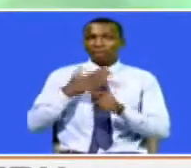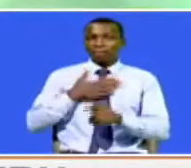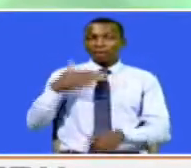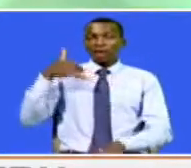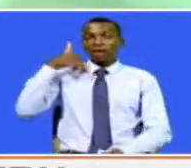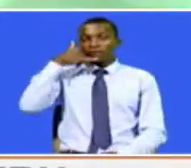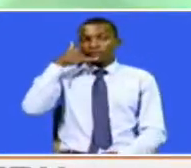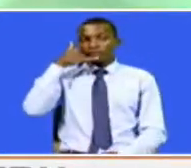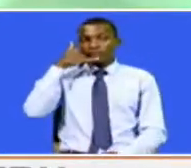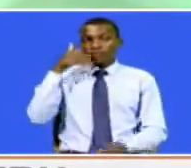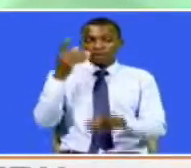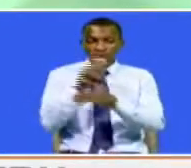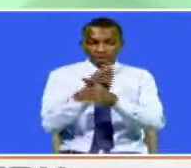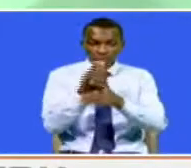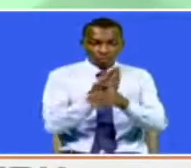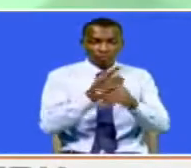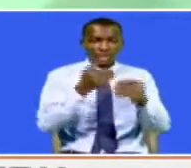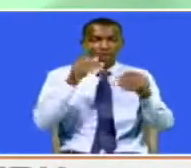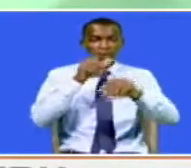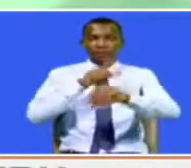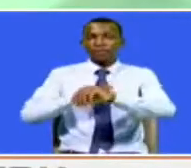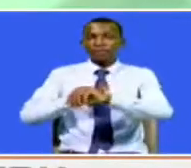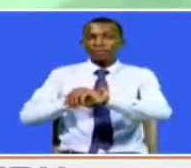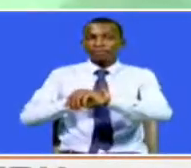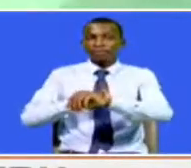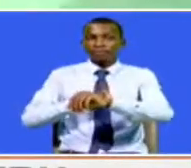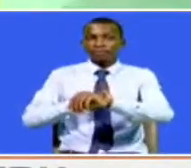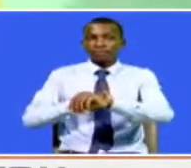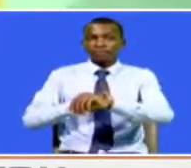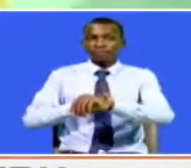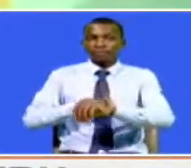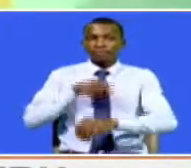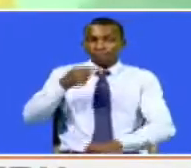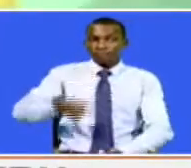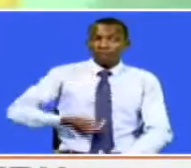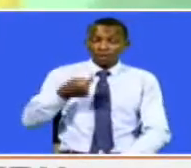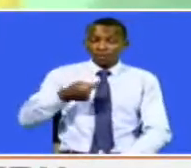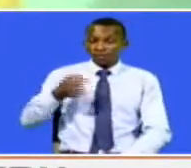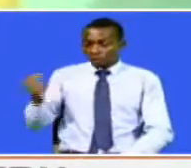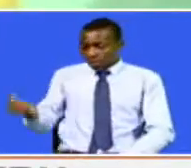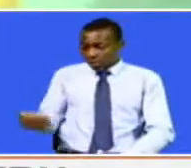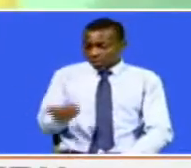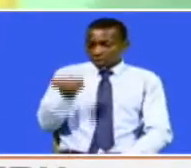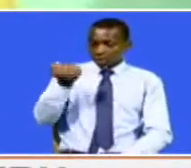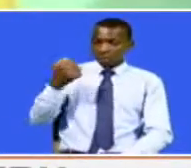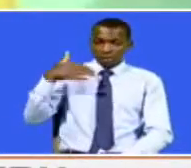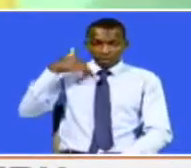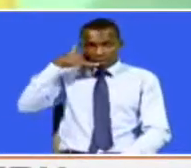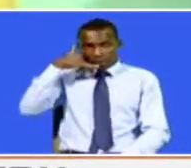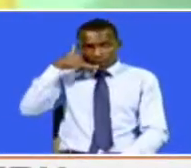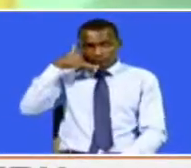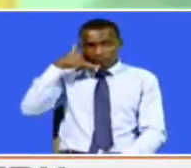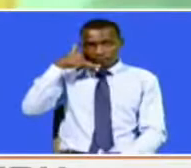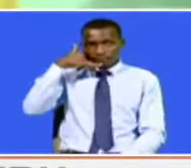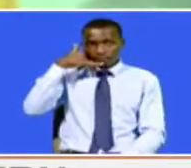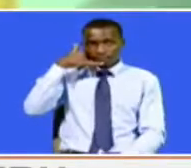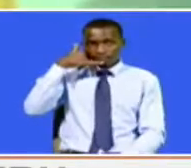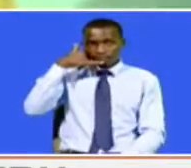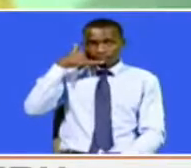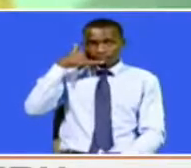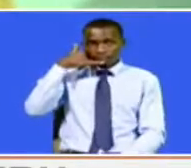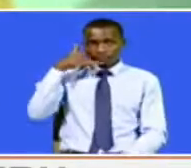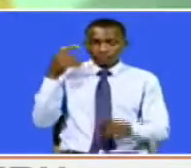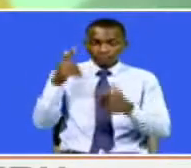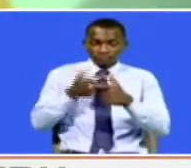rang several times. I decided to wake up and pick up the phone. I was